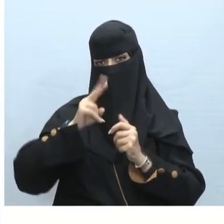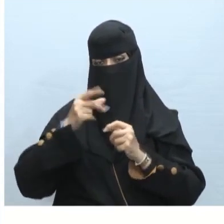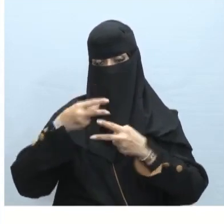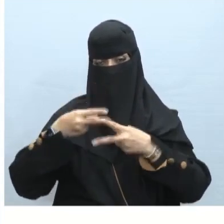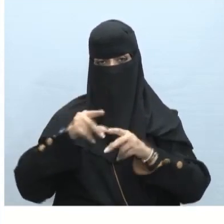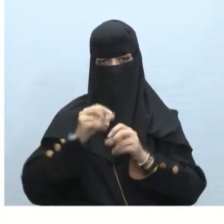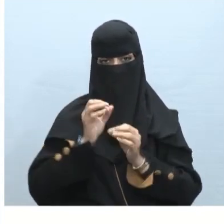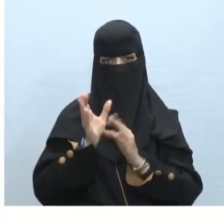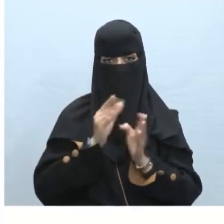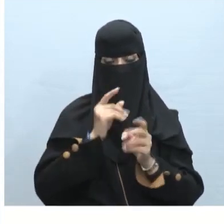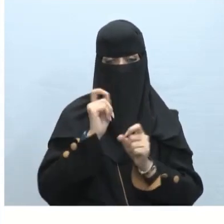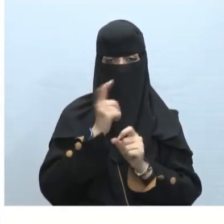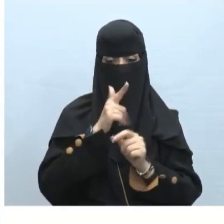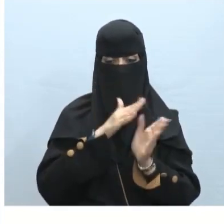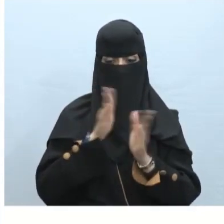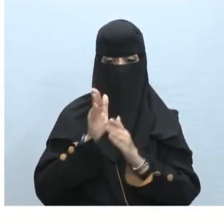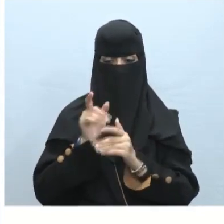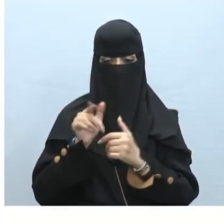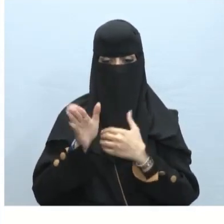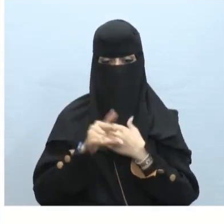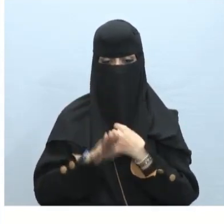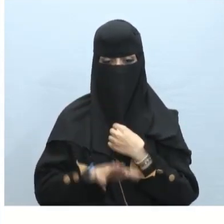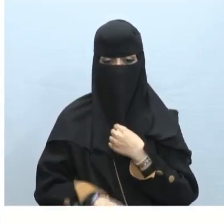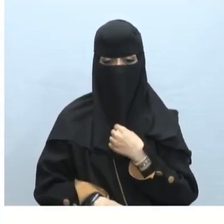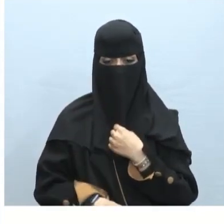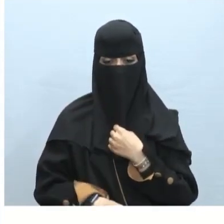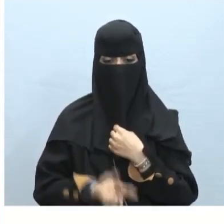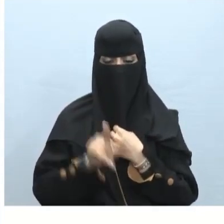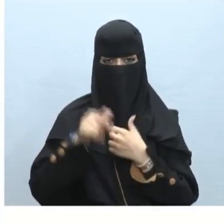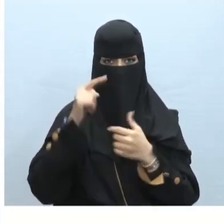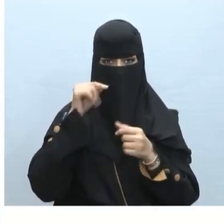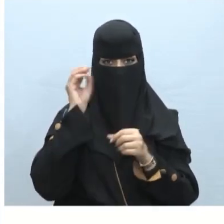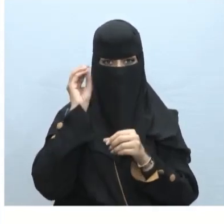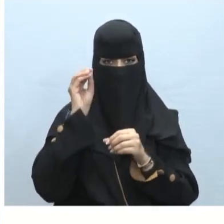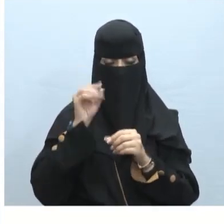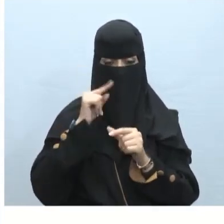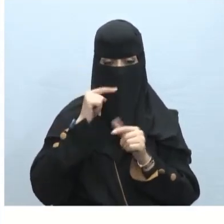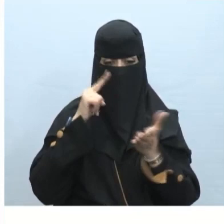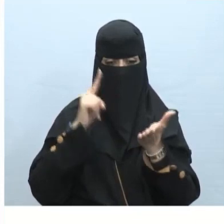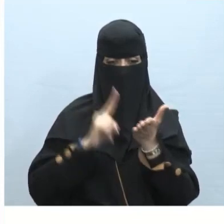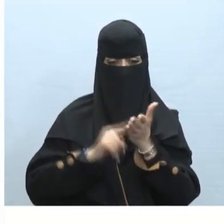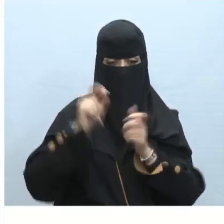تطبيقه بشكل مباشر على الرسم ايضا ذكرنا